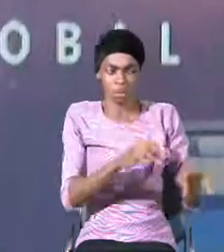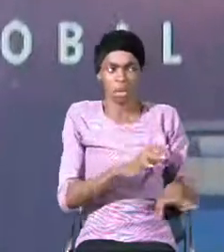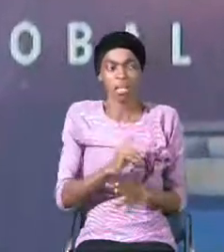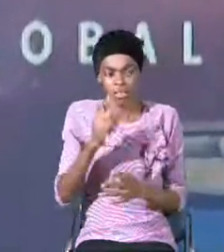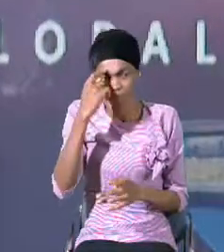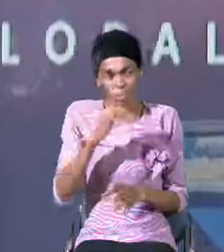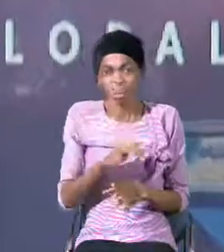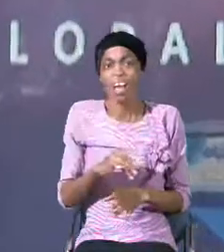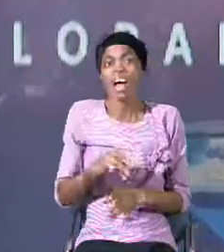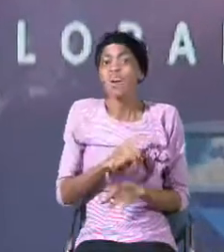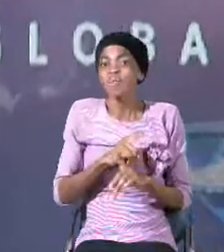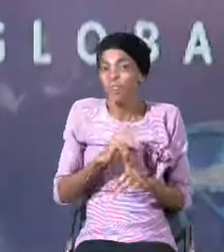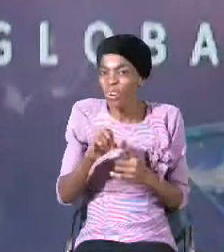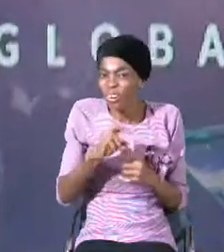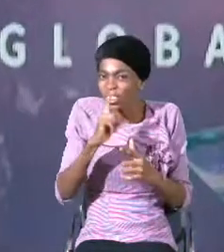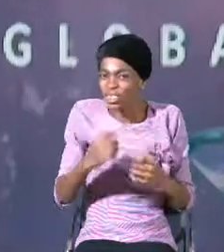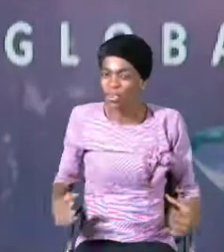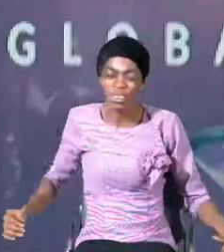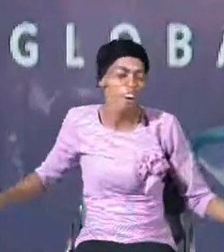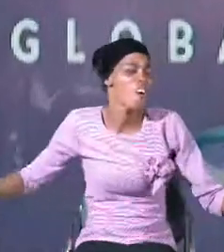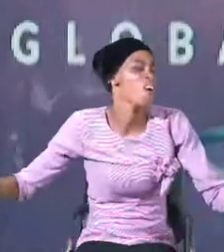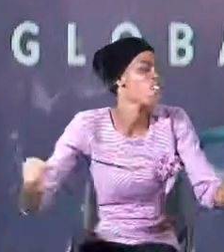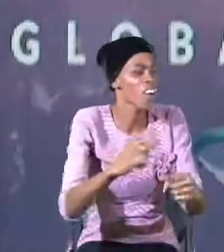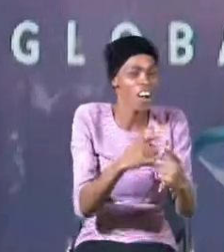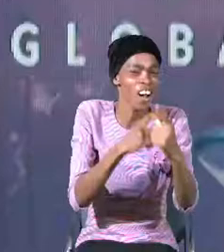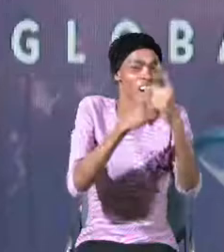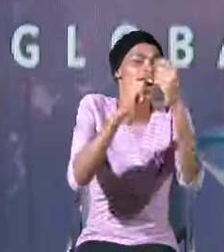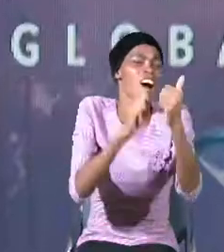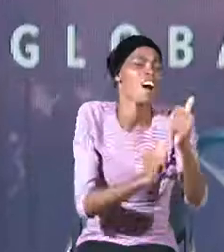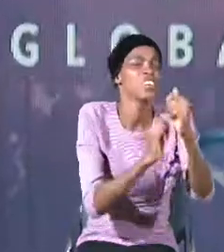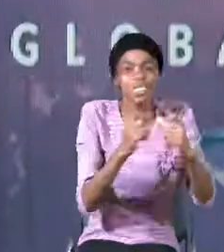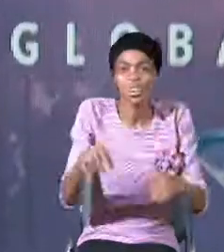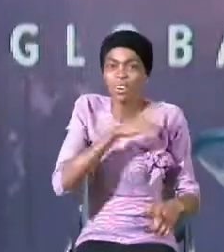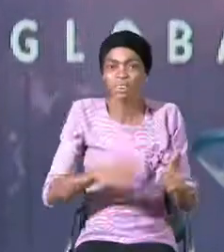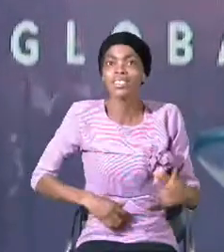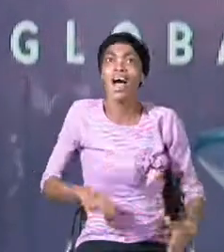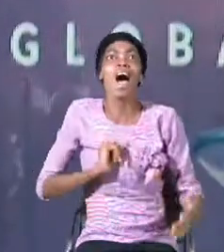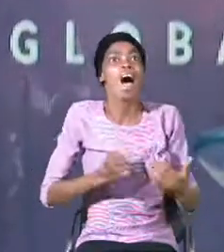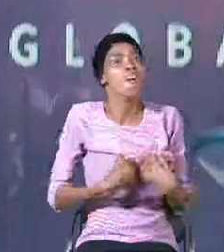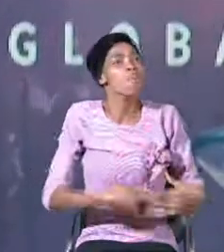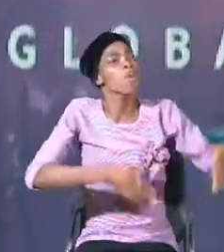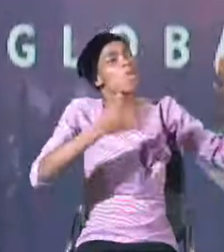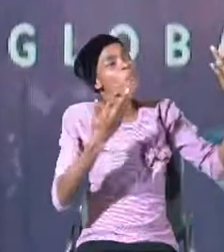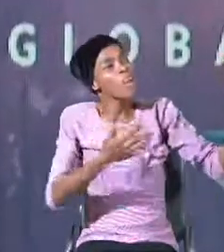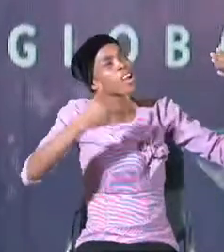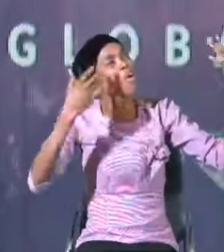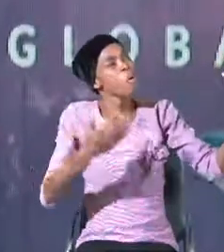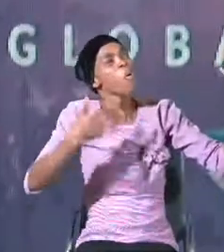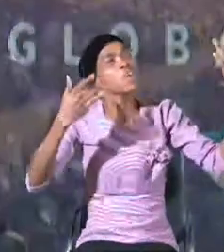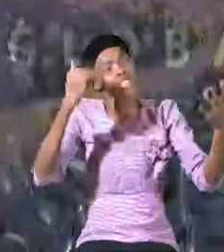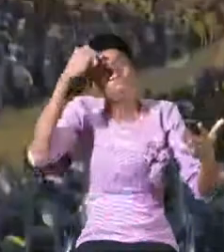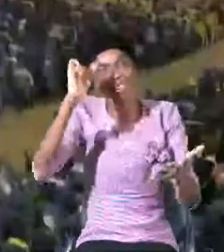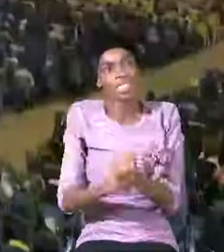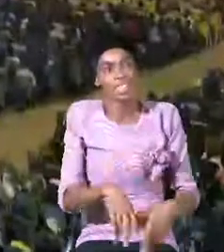feras. Tu vas courir au Seigneur, dire oui Seigneur, j'attendais cela. Je veux ce honneur du ciel.